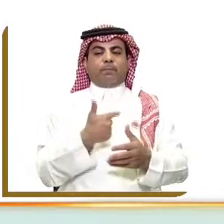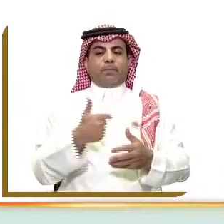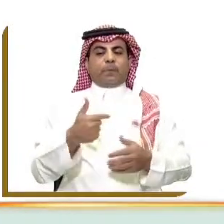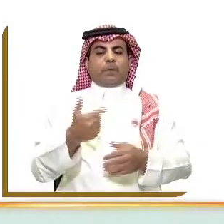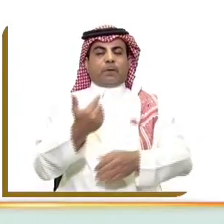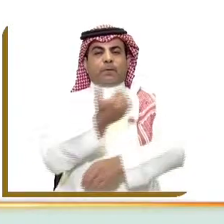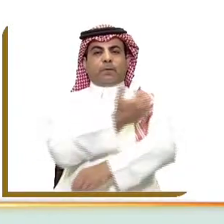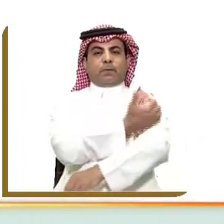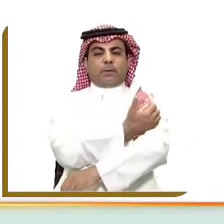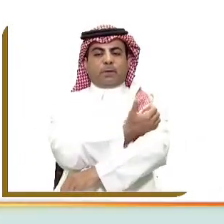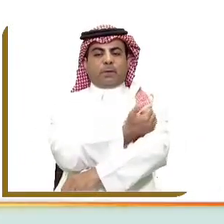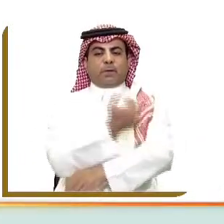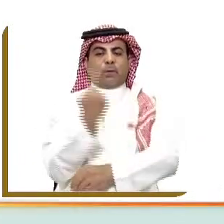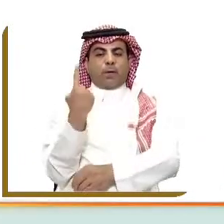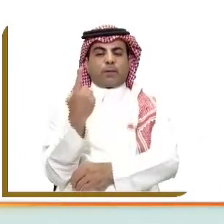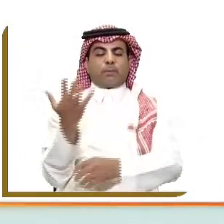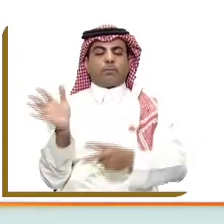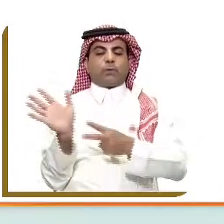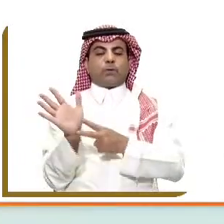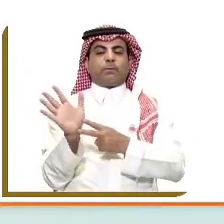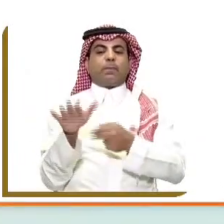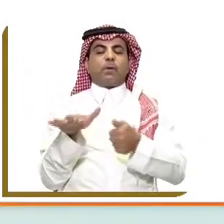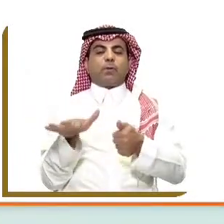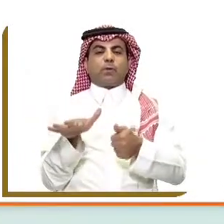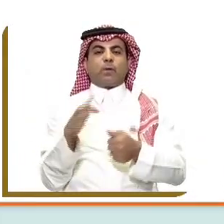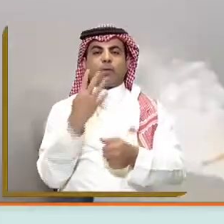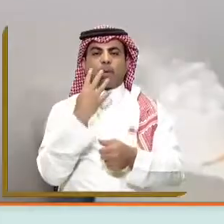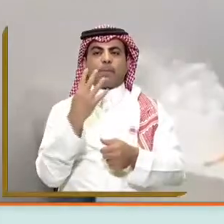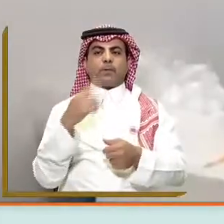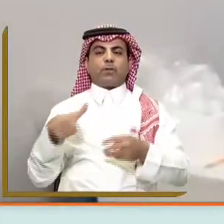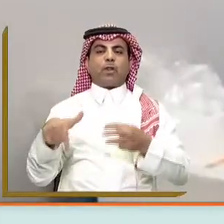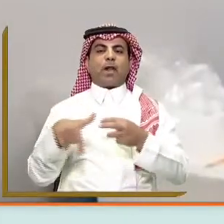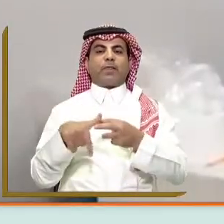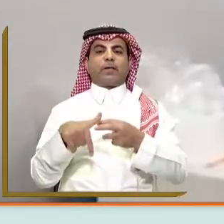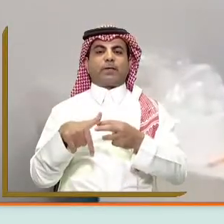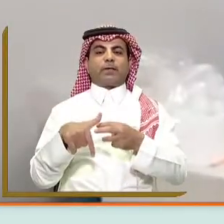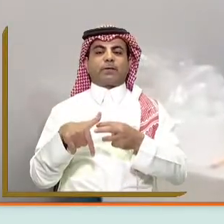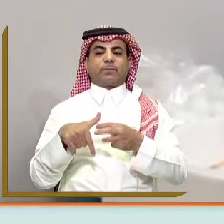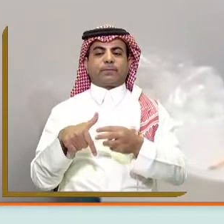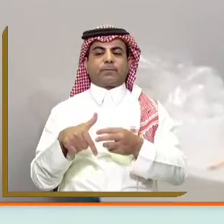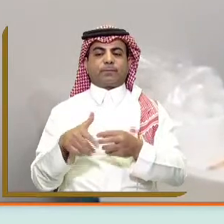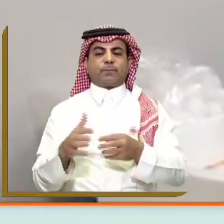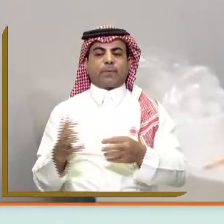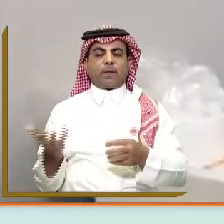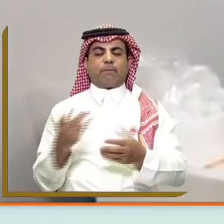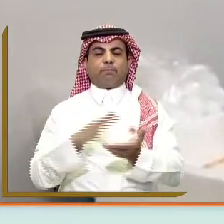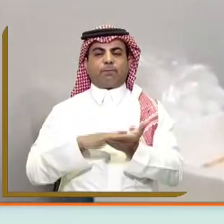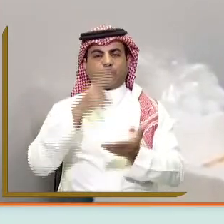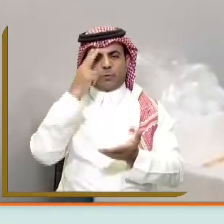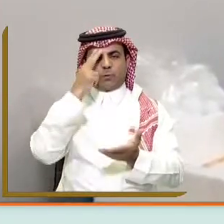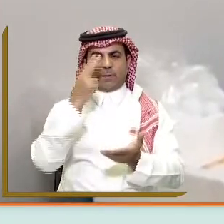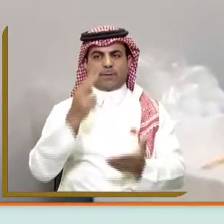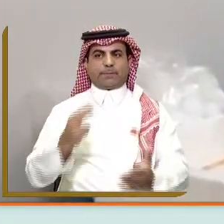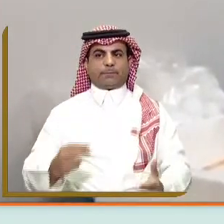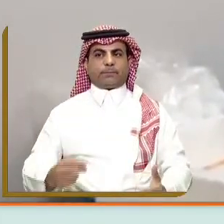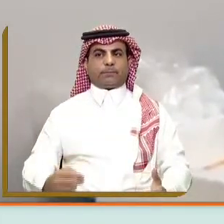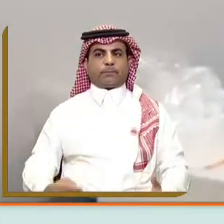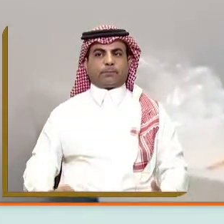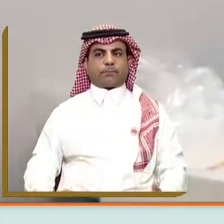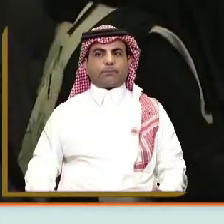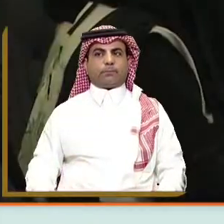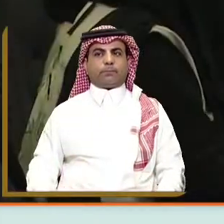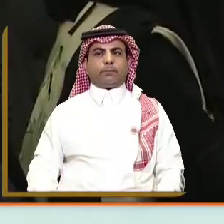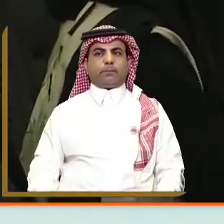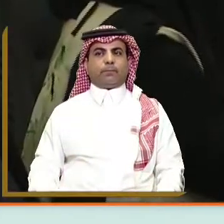شخص، فيما بلغ عدد المحصنين بجرعة واحدة أكثر من 25 مليون شخص